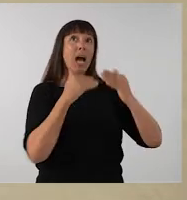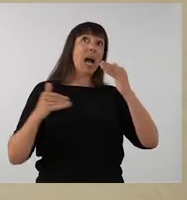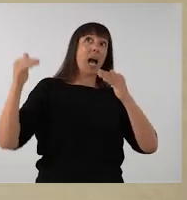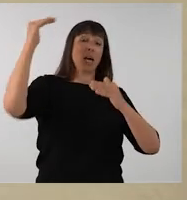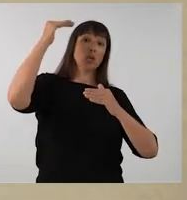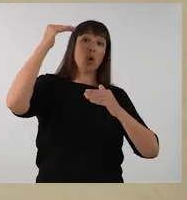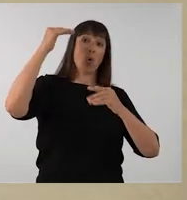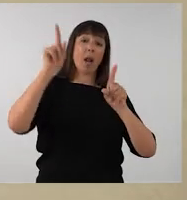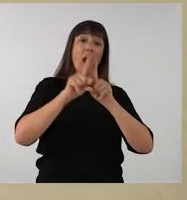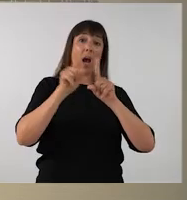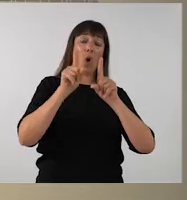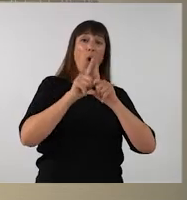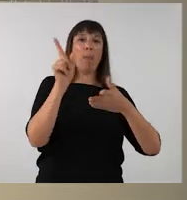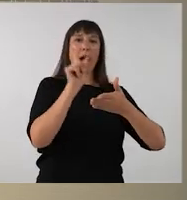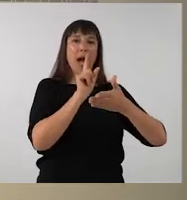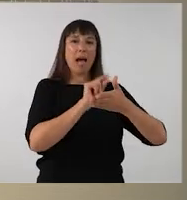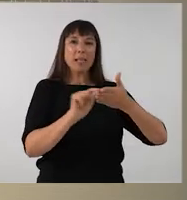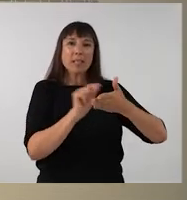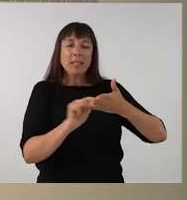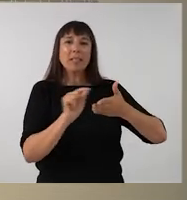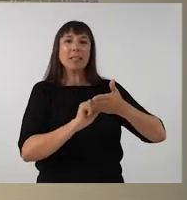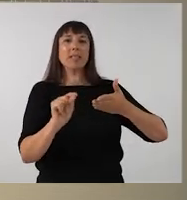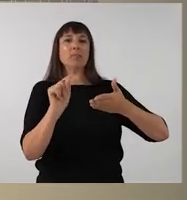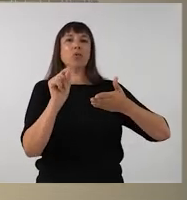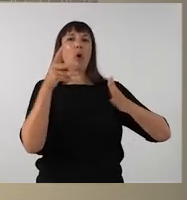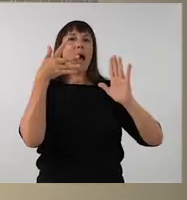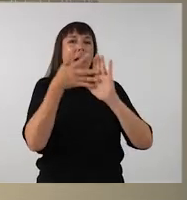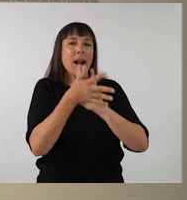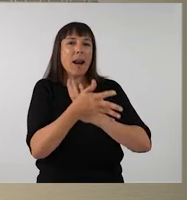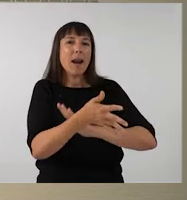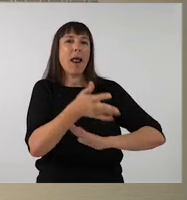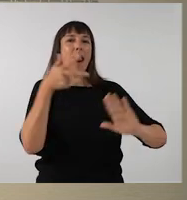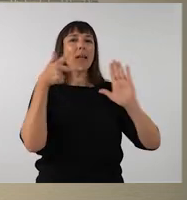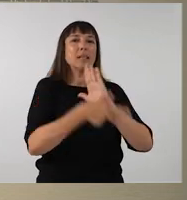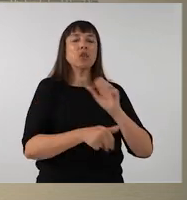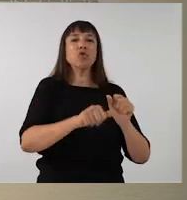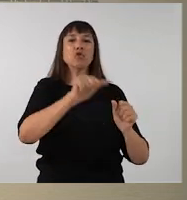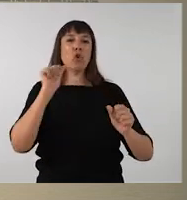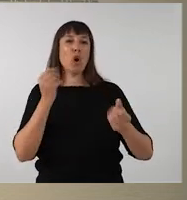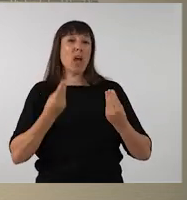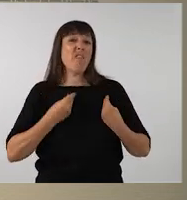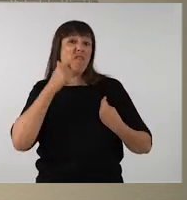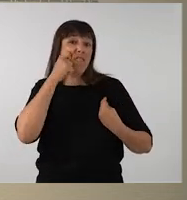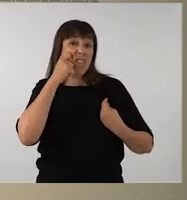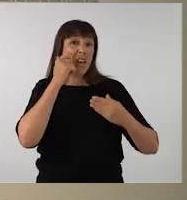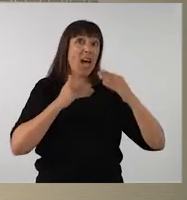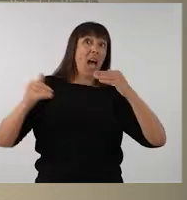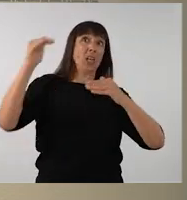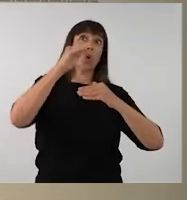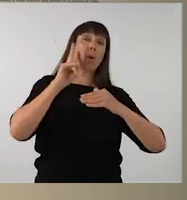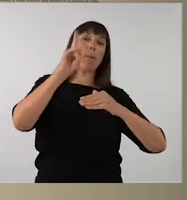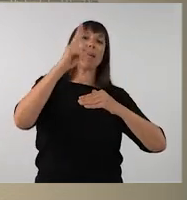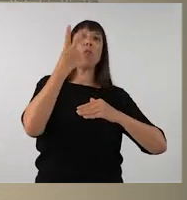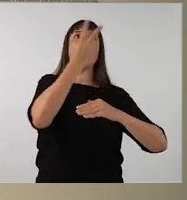no? Marcant aquesta diferència una mica entre el pla de l'escriptura, el pla del relat, el pla de la història i el pla de la